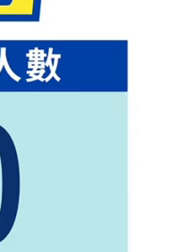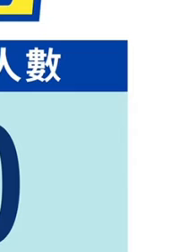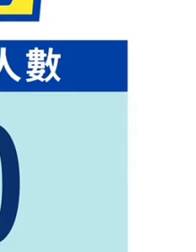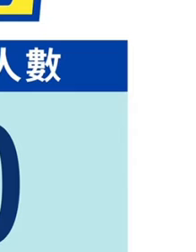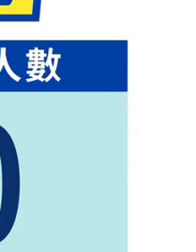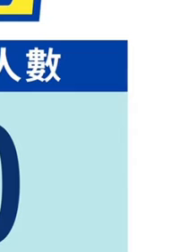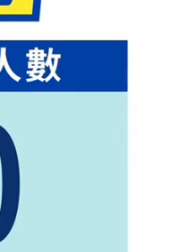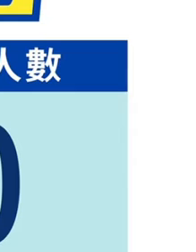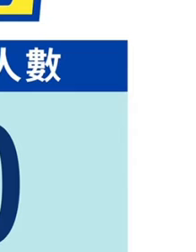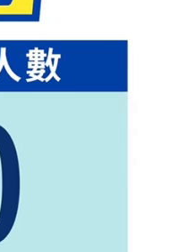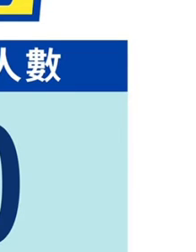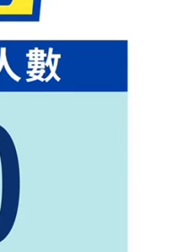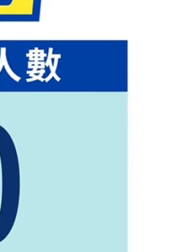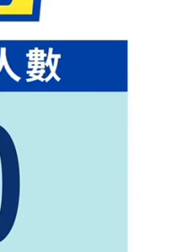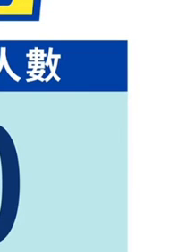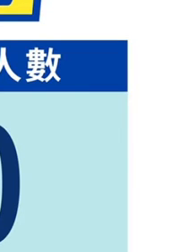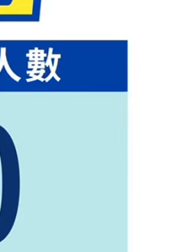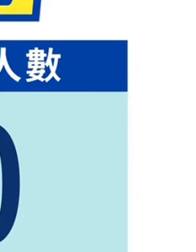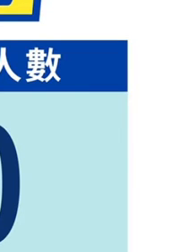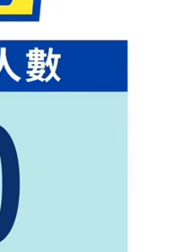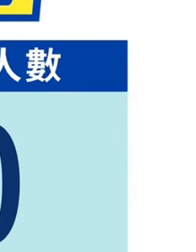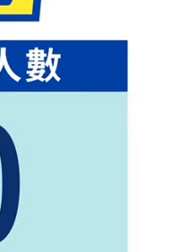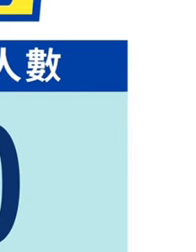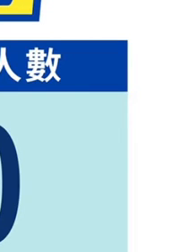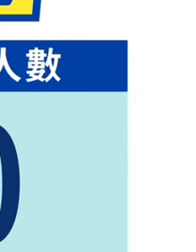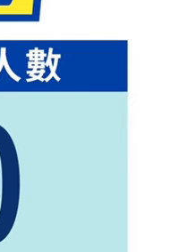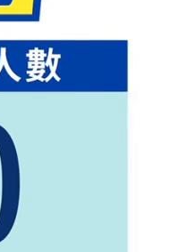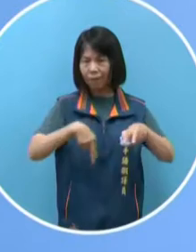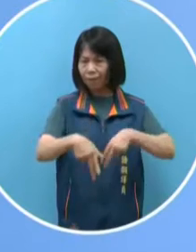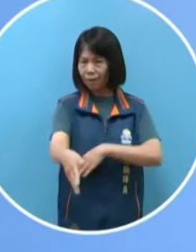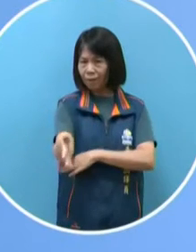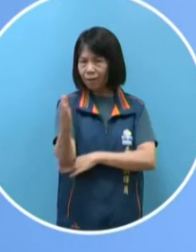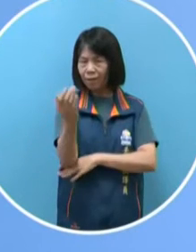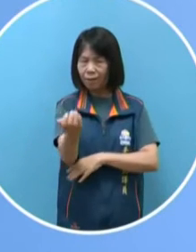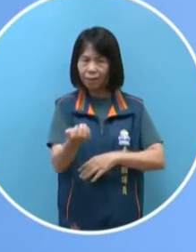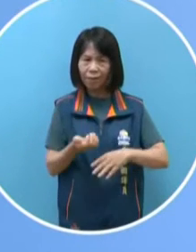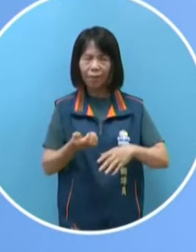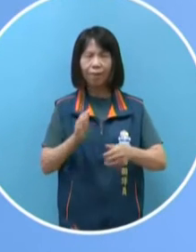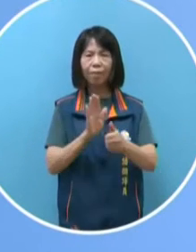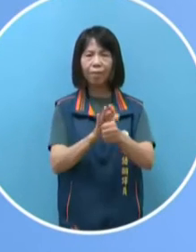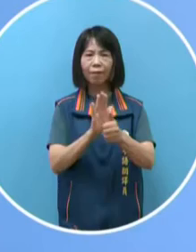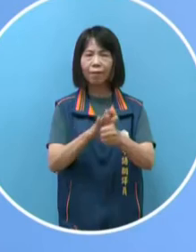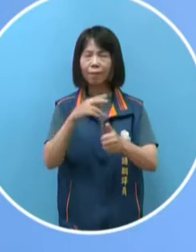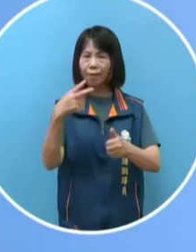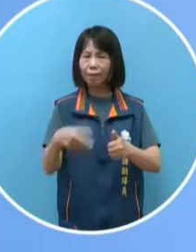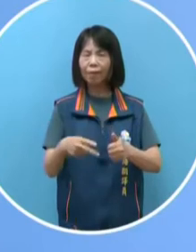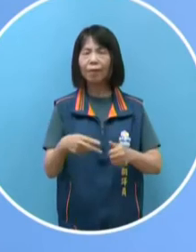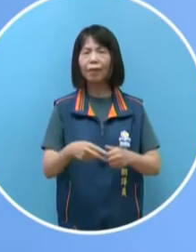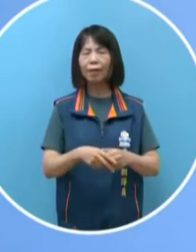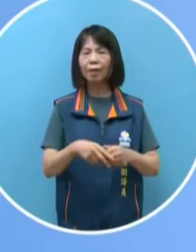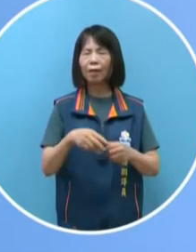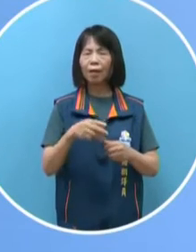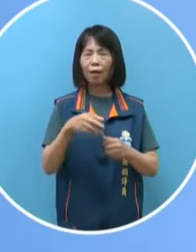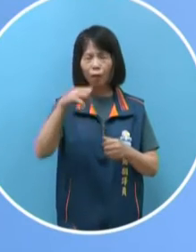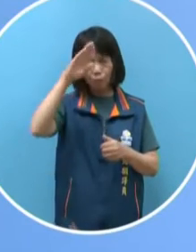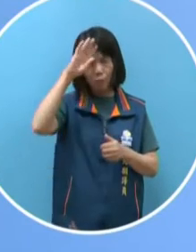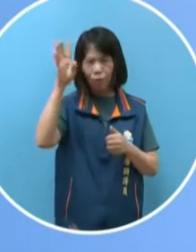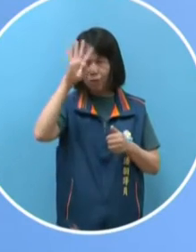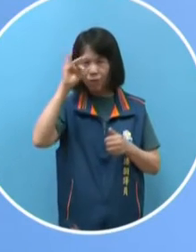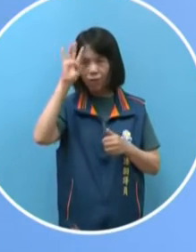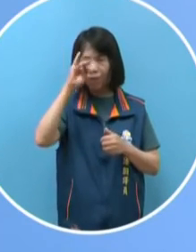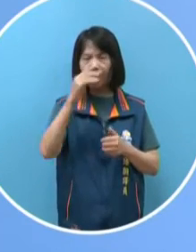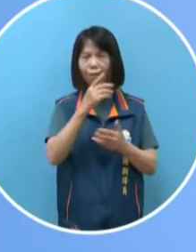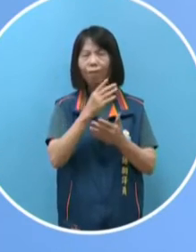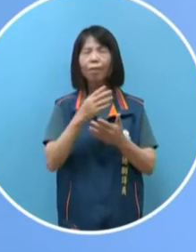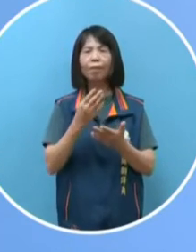卫生局进行疫情记者会，同时也对于七月三号发生在中华国小残疾施打的乱象做